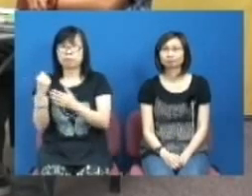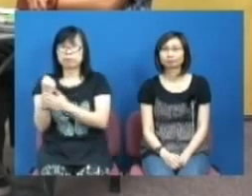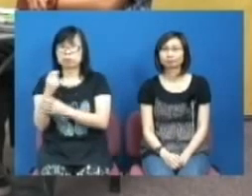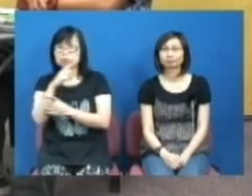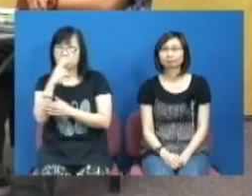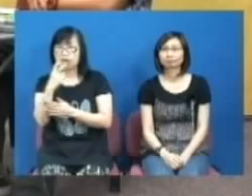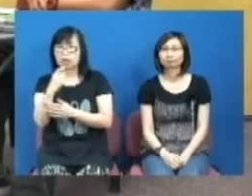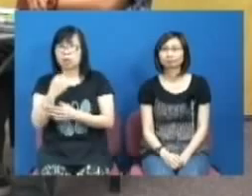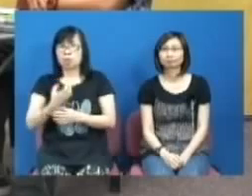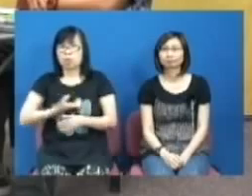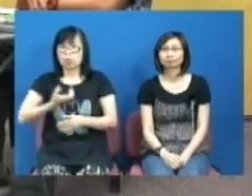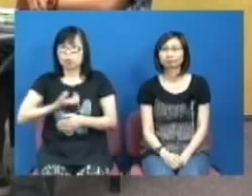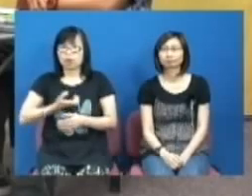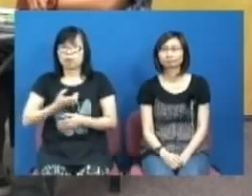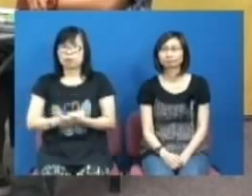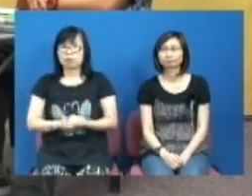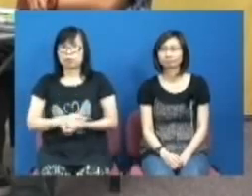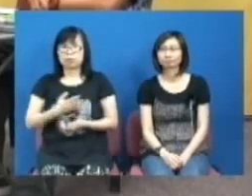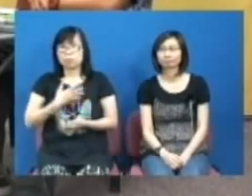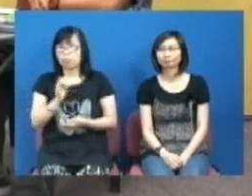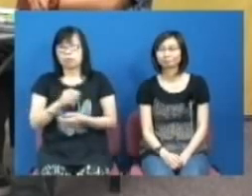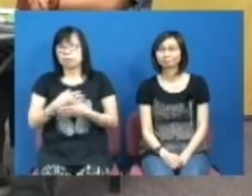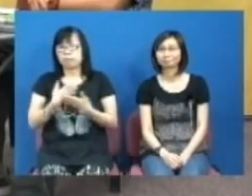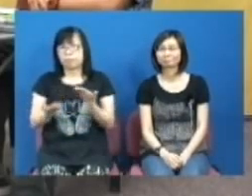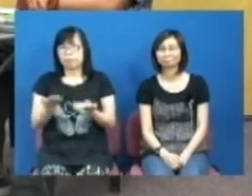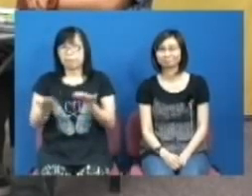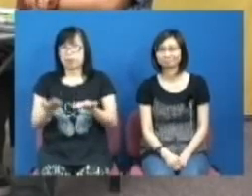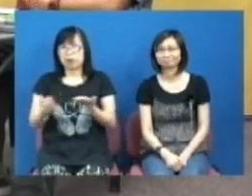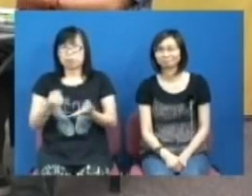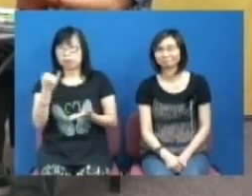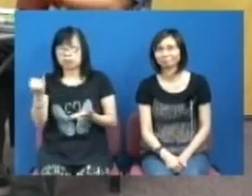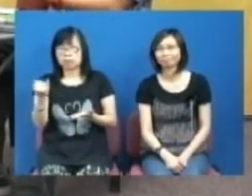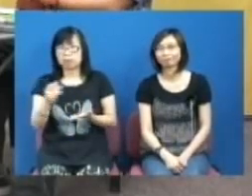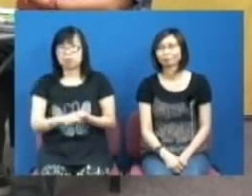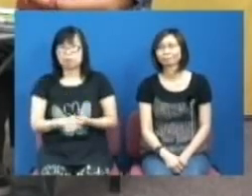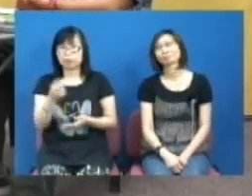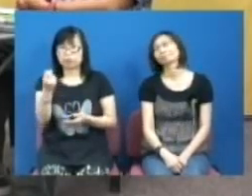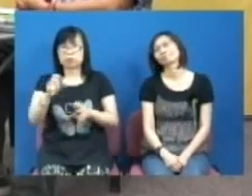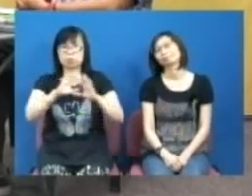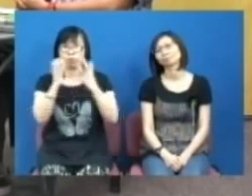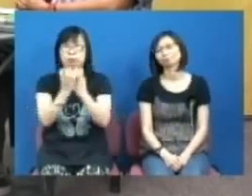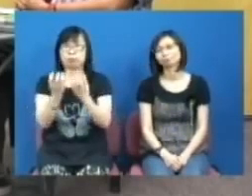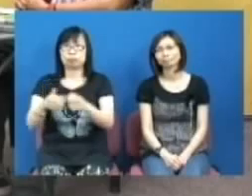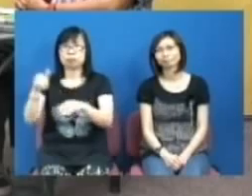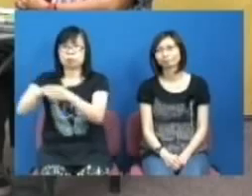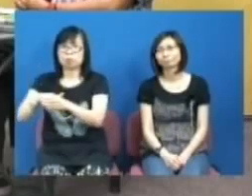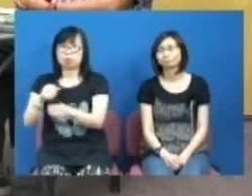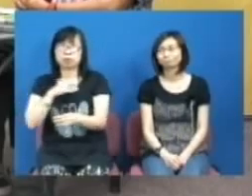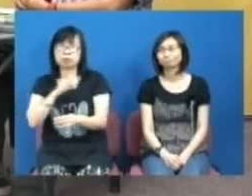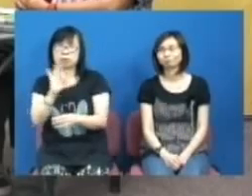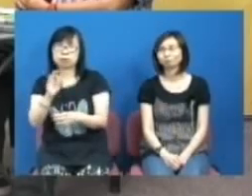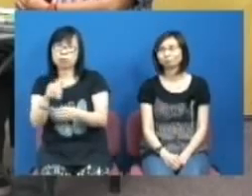咧？其實我都唔差過你啊，係咪？不過只不過小圈子選舉，我哋冇得選啫嘛，我